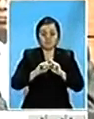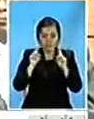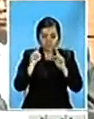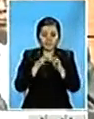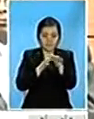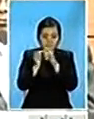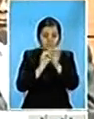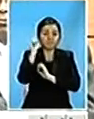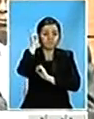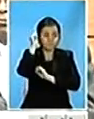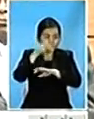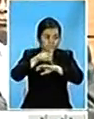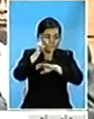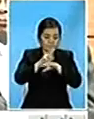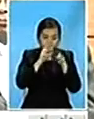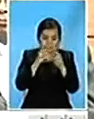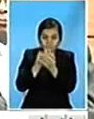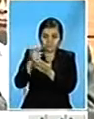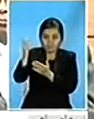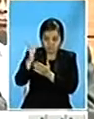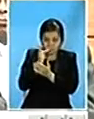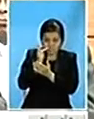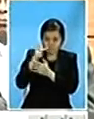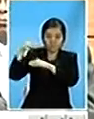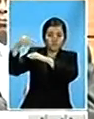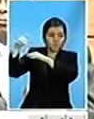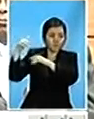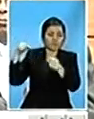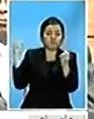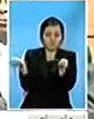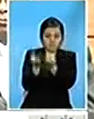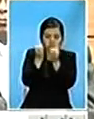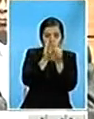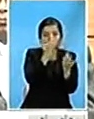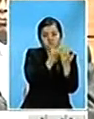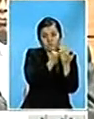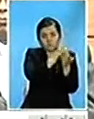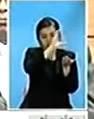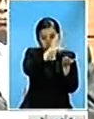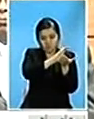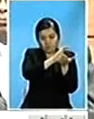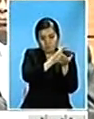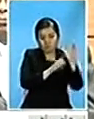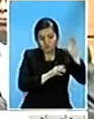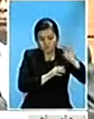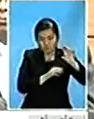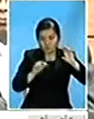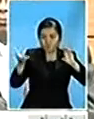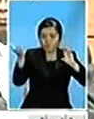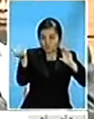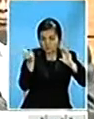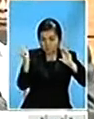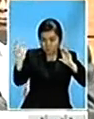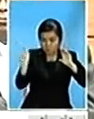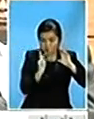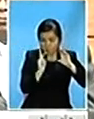าใจนี่ก็คือเมื่อเรากู้ยืมเงินนอกงบประมาณเนี่ยผลต่องบประมาณมีอยู่ดีนะครับเพราะเราต้องตั้งงบประมาณเพื่อชำระดอกเบี้